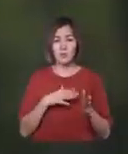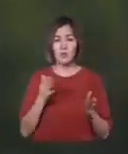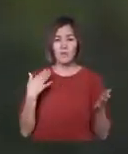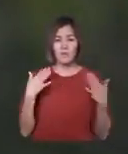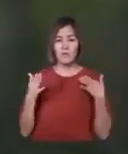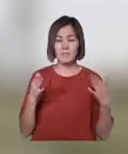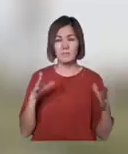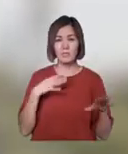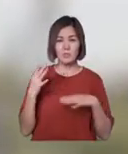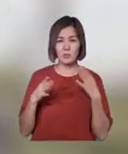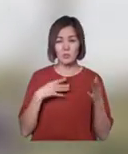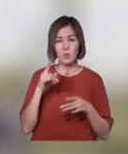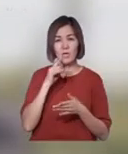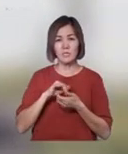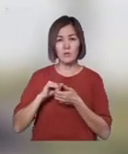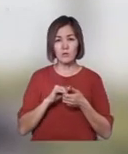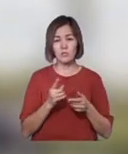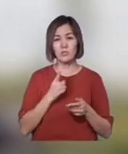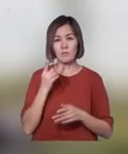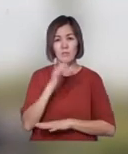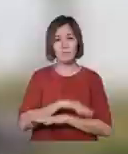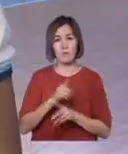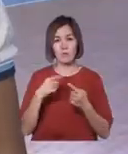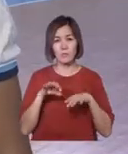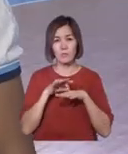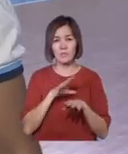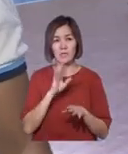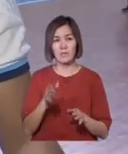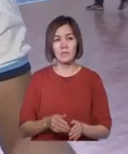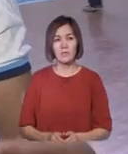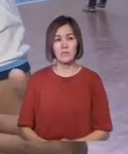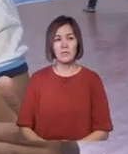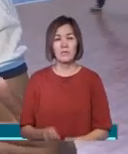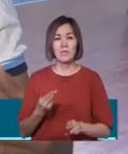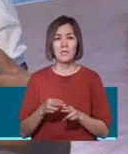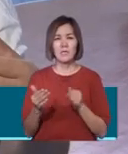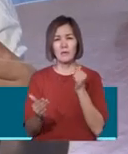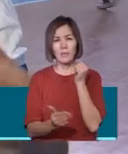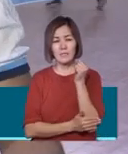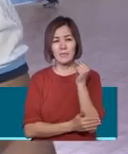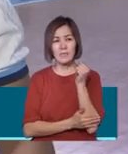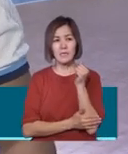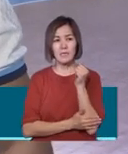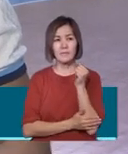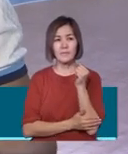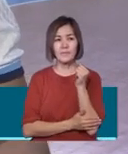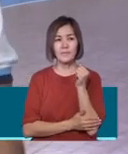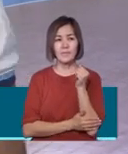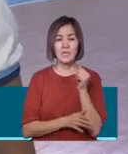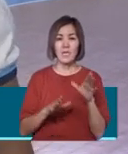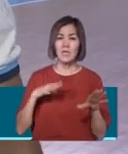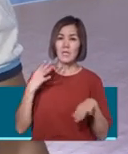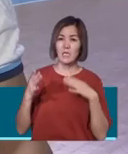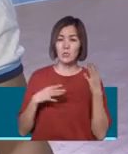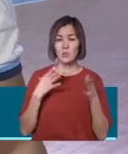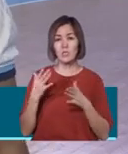залдарда жаттығу және қазақ күресінен шеберлік сағаттар ұйымдастырылады. Ең соңында жанағын качковый зал дейді, тренажерный залға